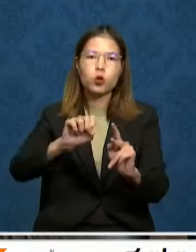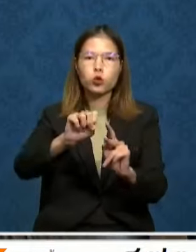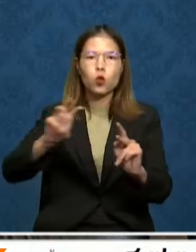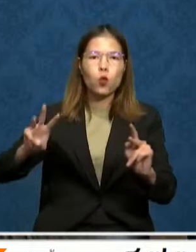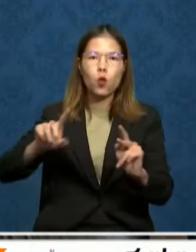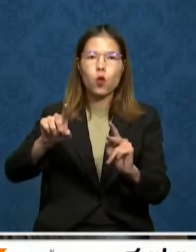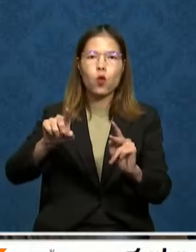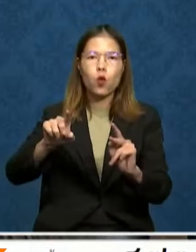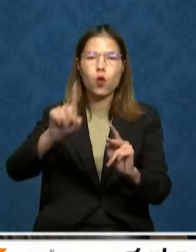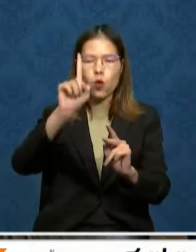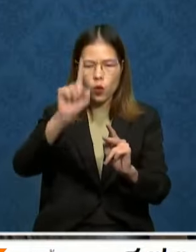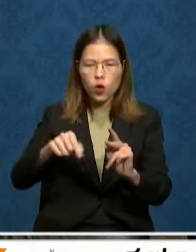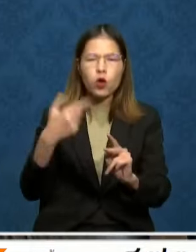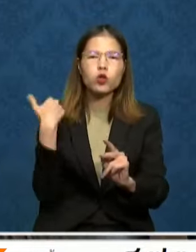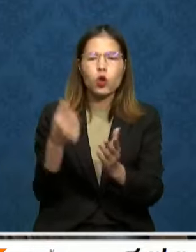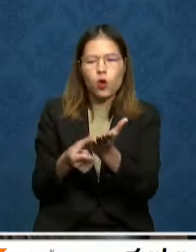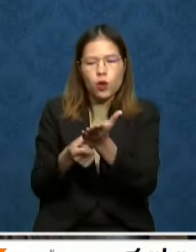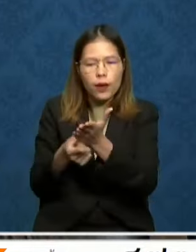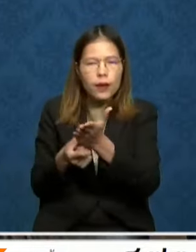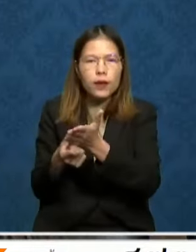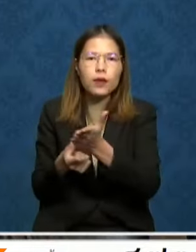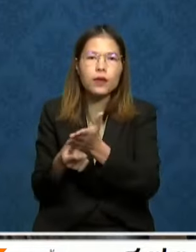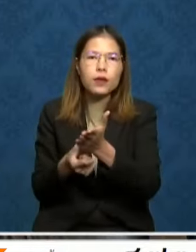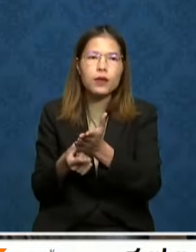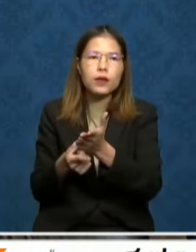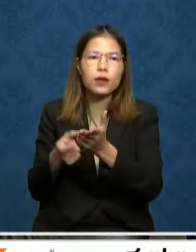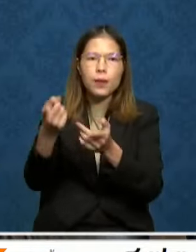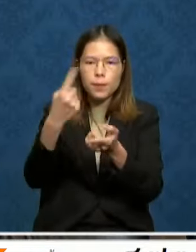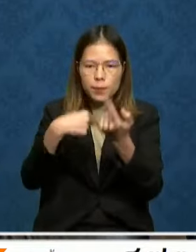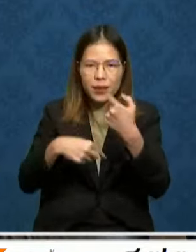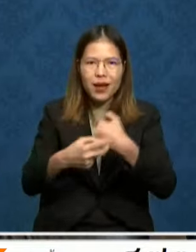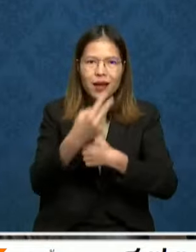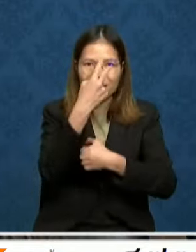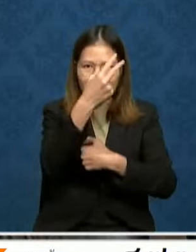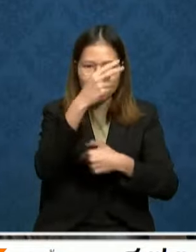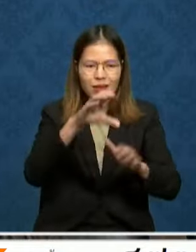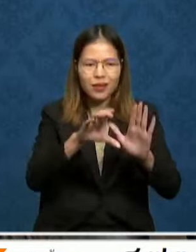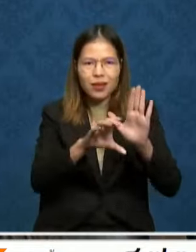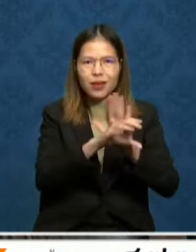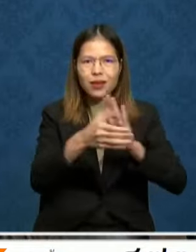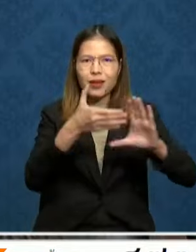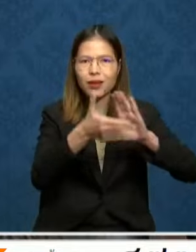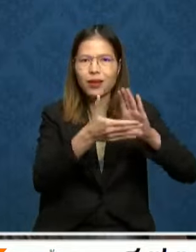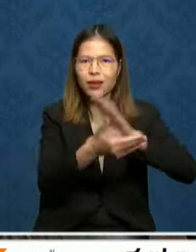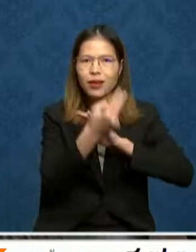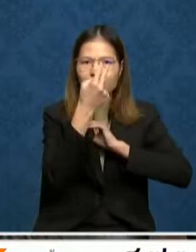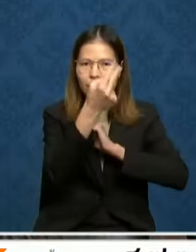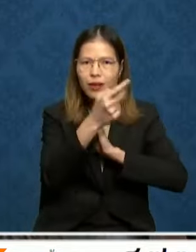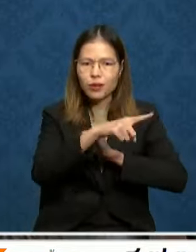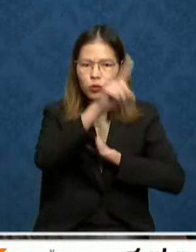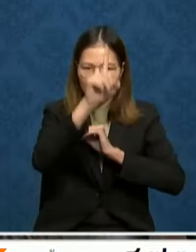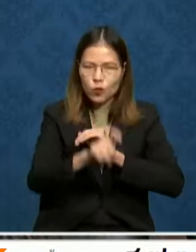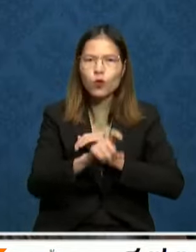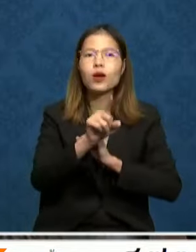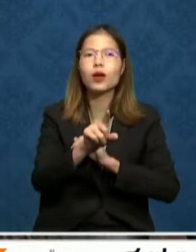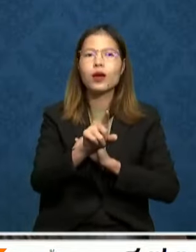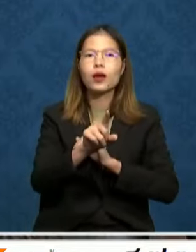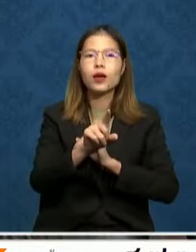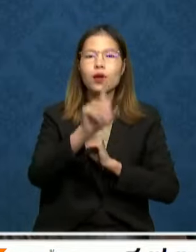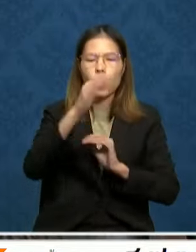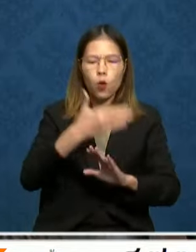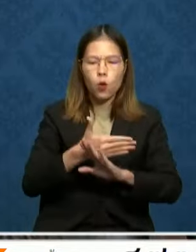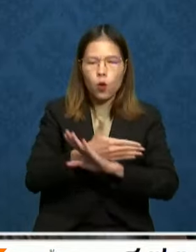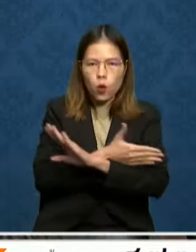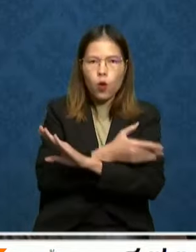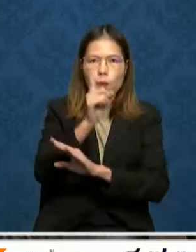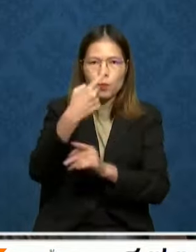จึงได้มีการแก้ไขให้มาเป็นตามที่เห็นในจอเนี่ยครับผมสงสัยคือก่อนที่จะ